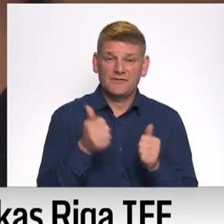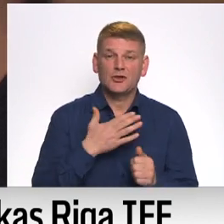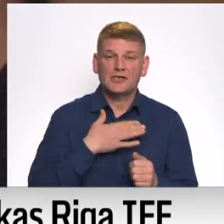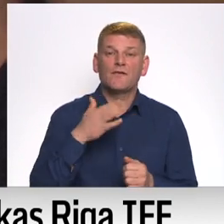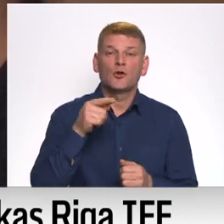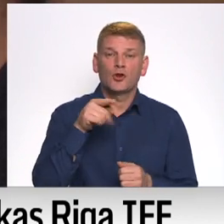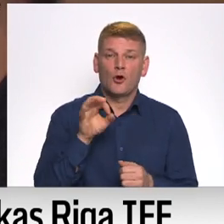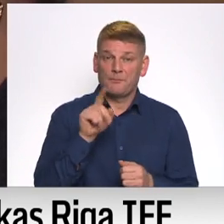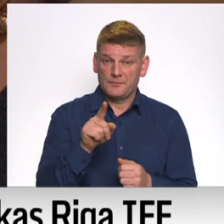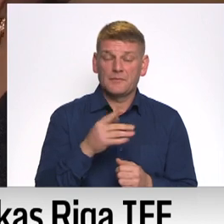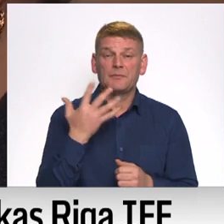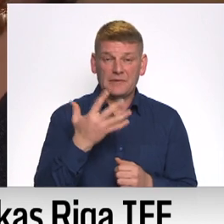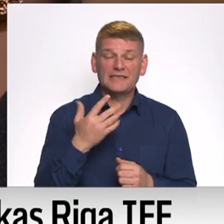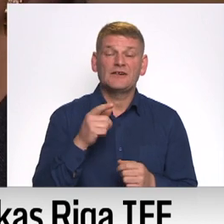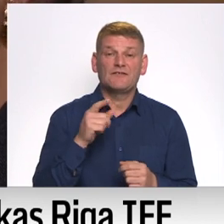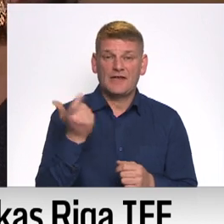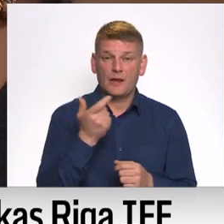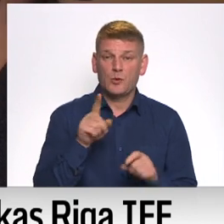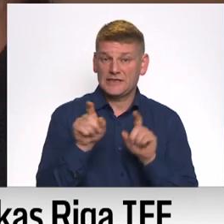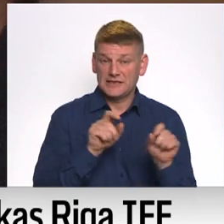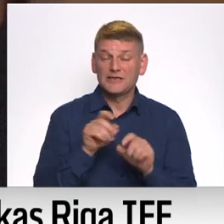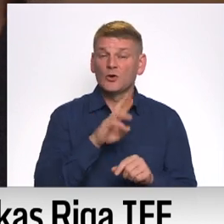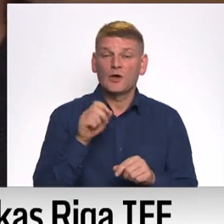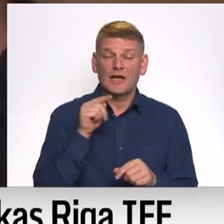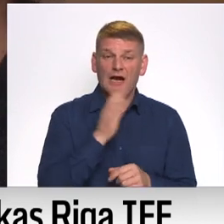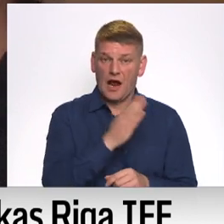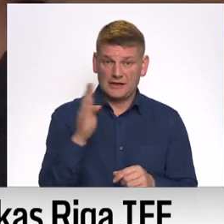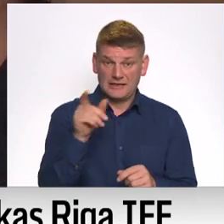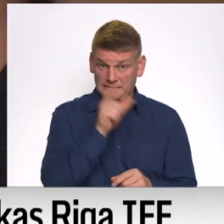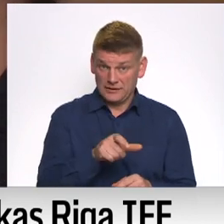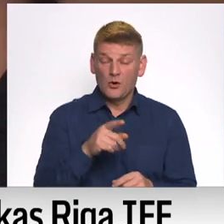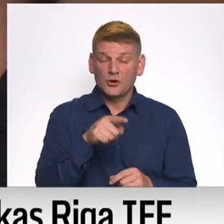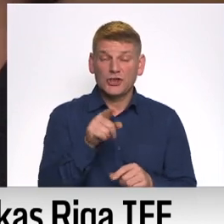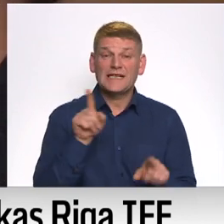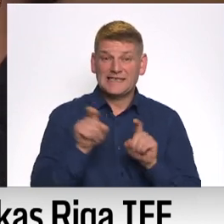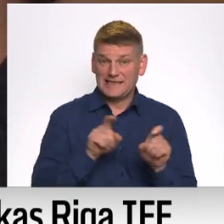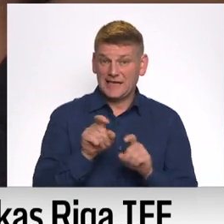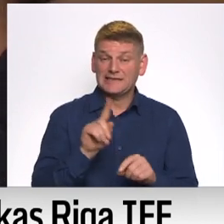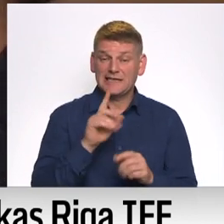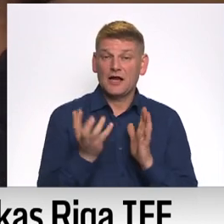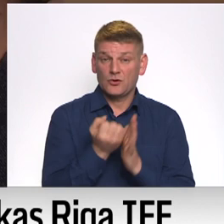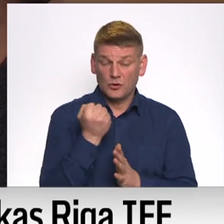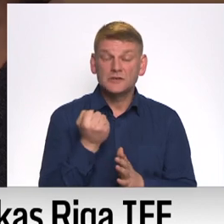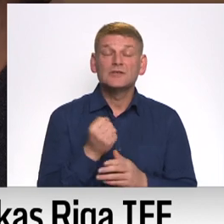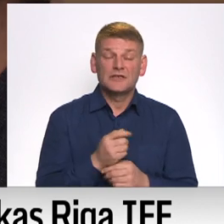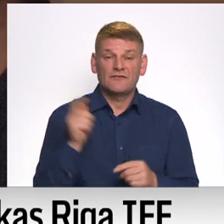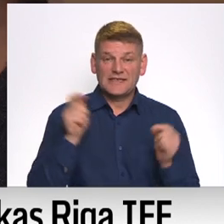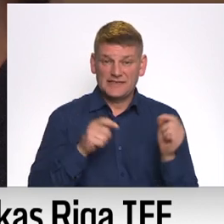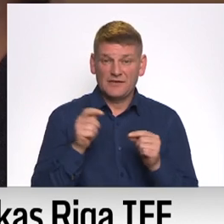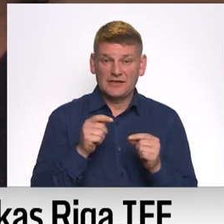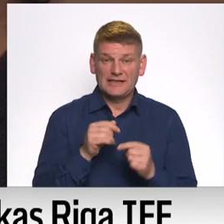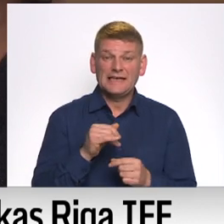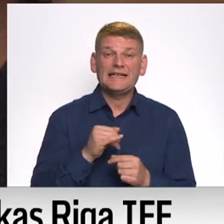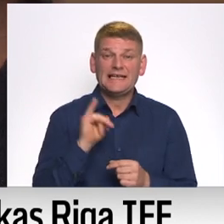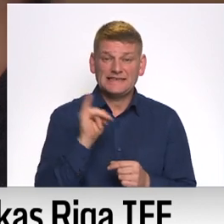topu. Tātad 5 filmu izlase no katra kuratora, un šīs te izlases ir atrodamas festivāla